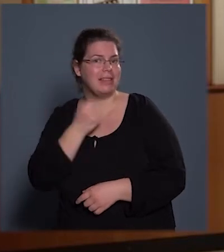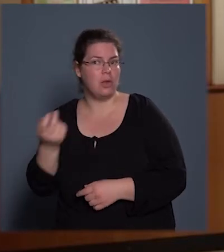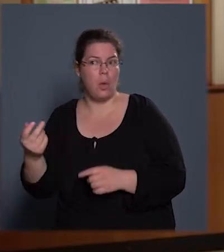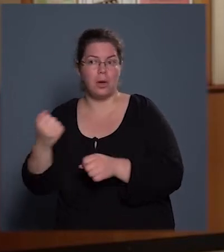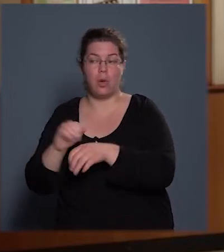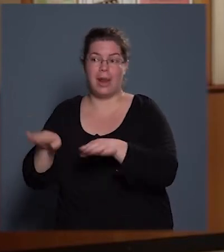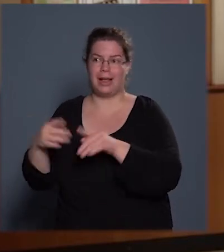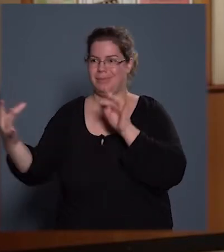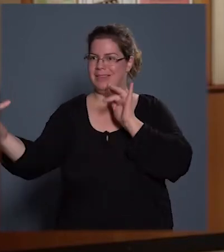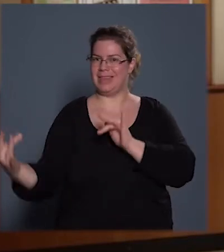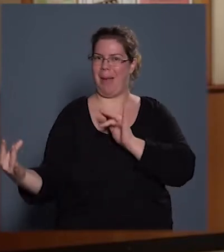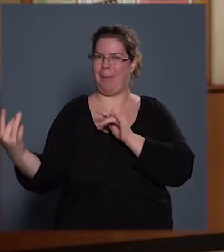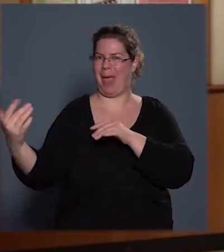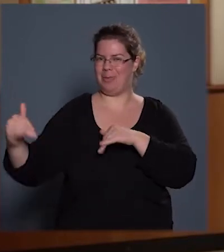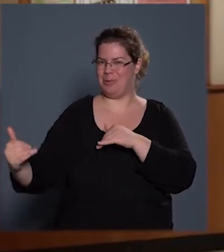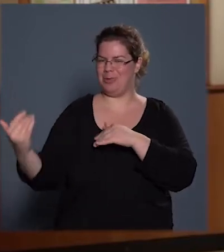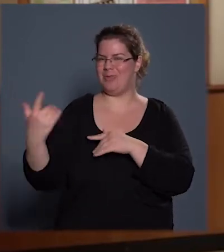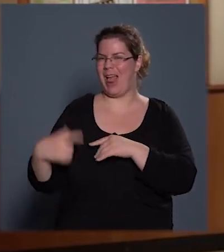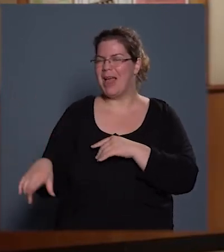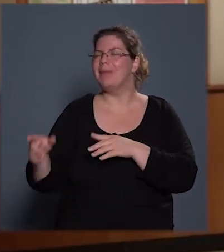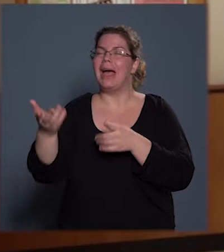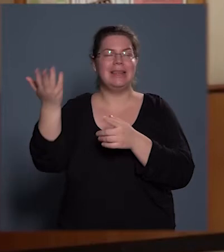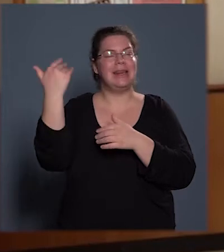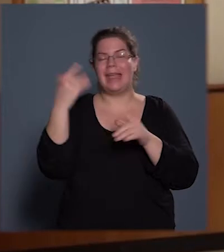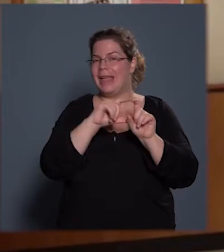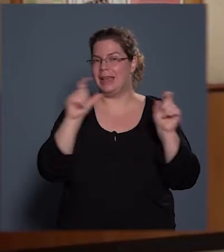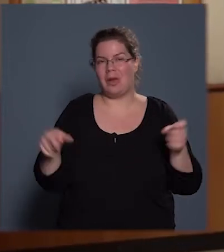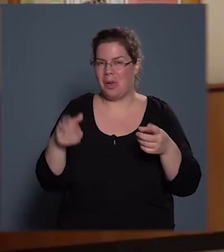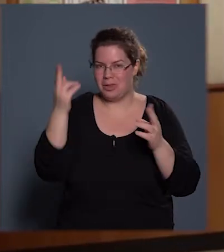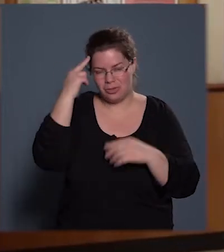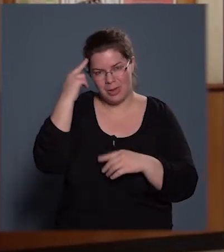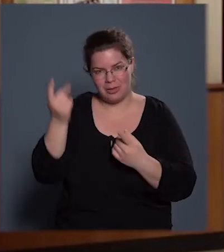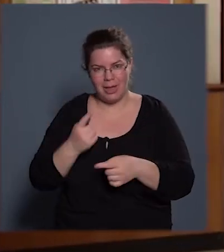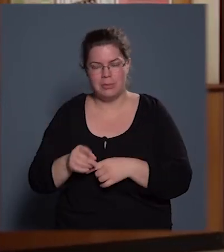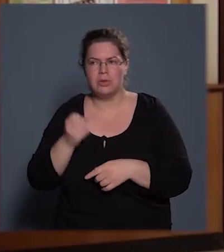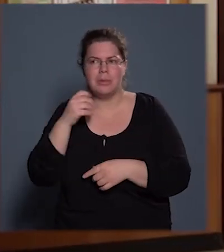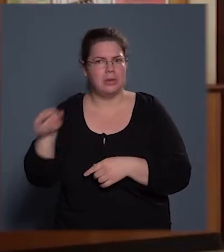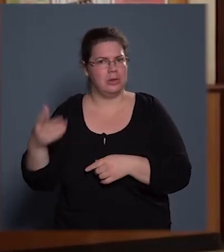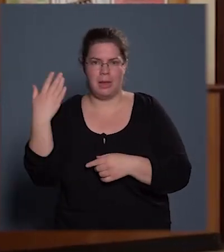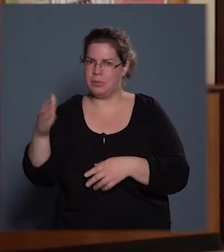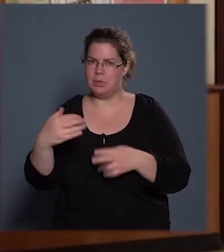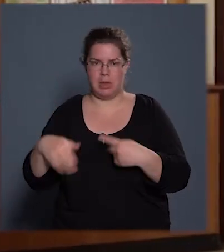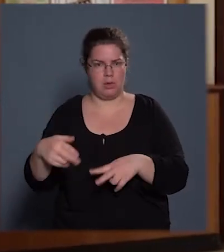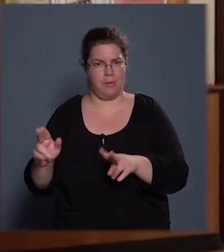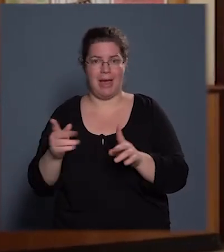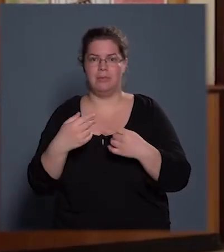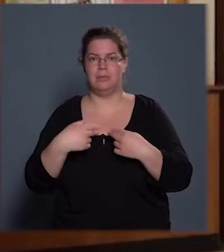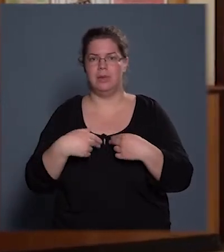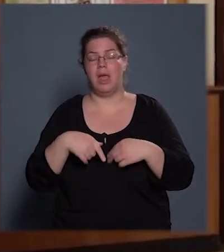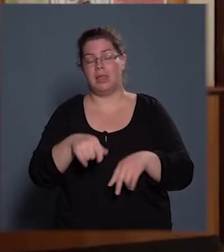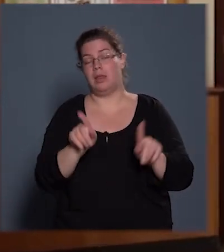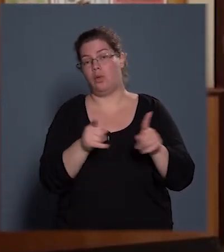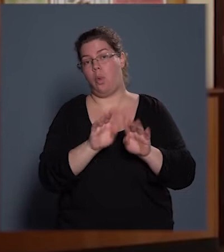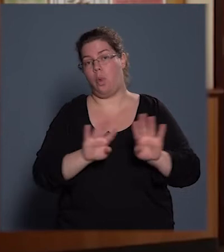ült velem egyébként, nyilván régről ismertük egymást már, és amikor ő már nem tudta tovább folytatni a kórus